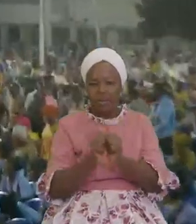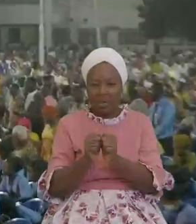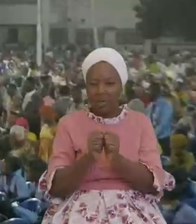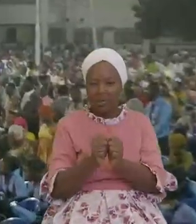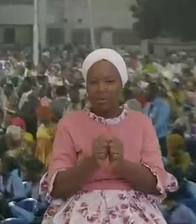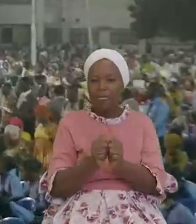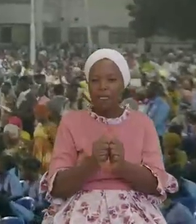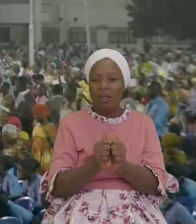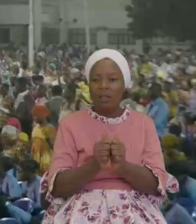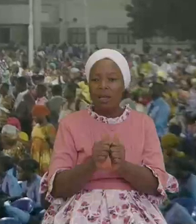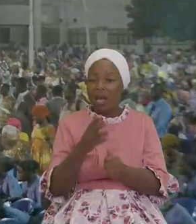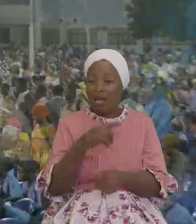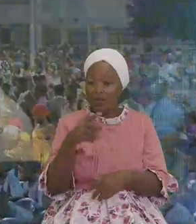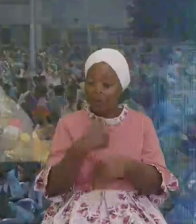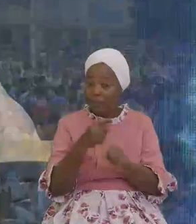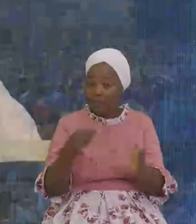Comme nous prions.